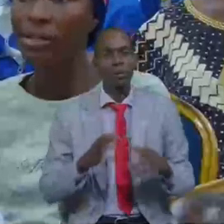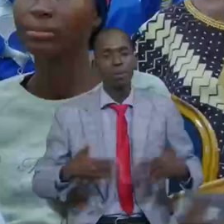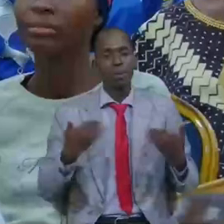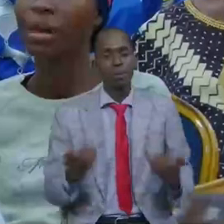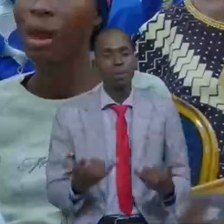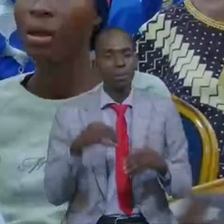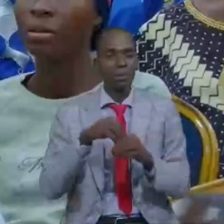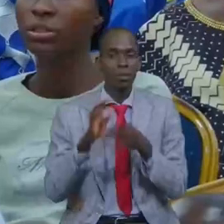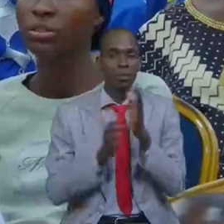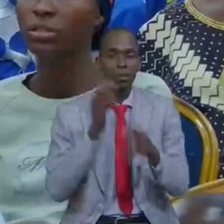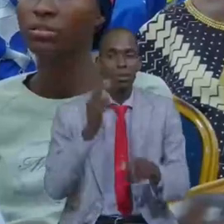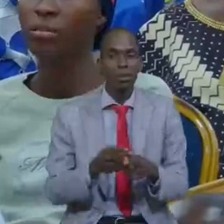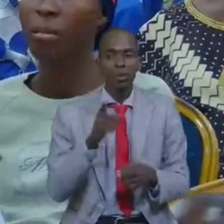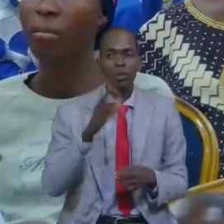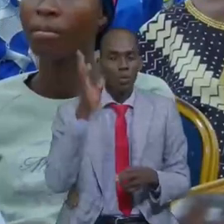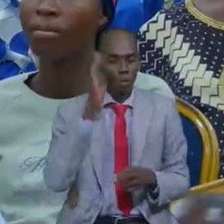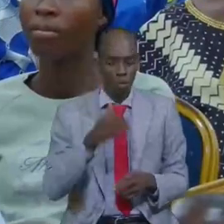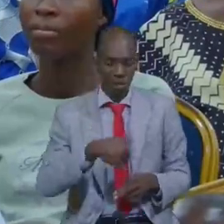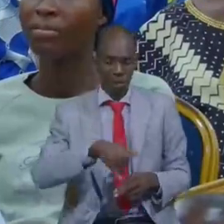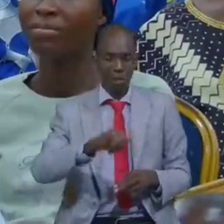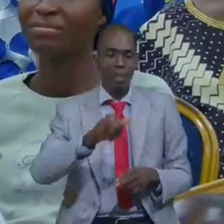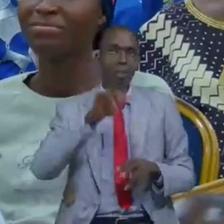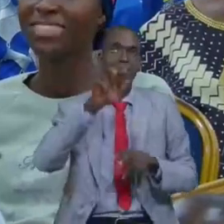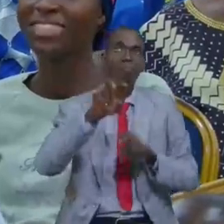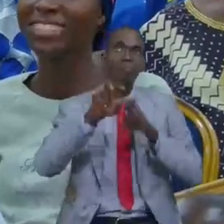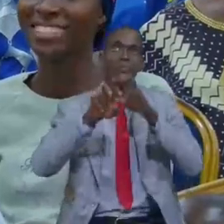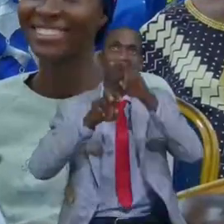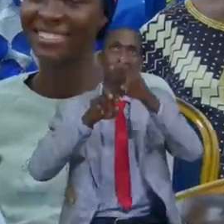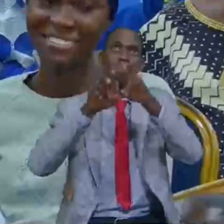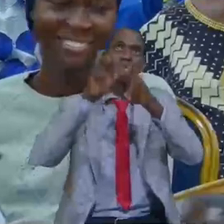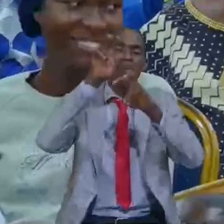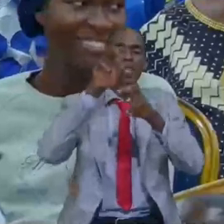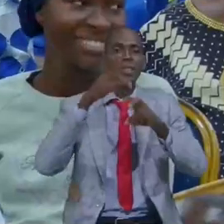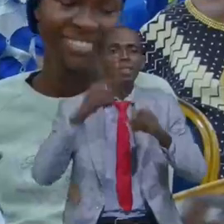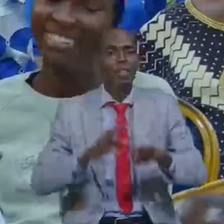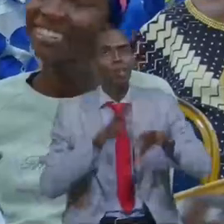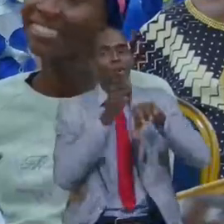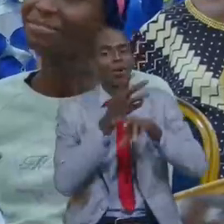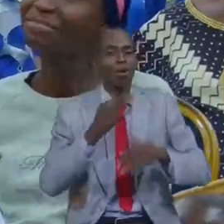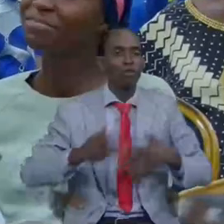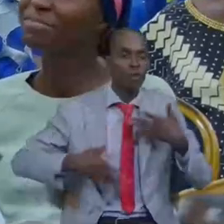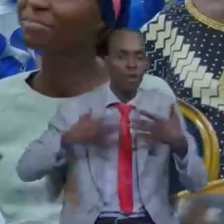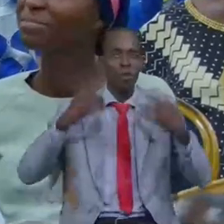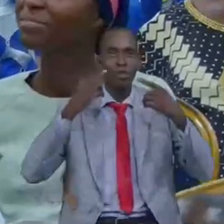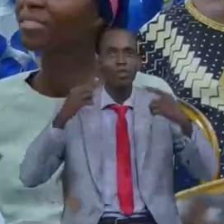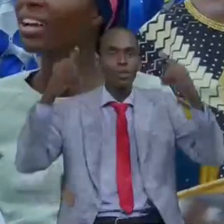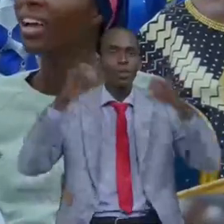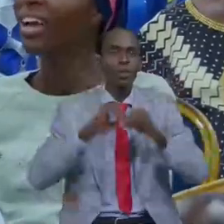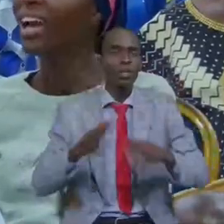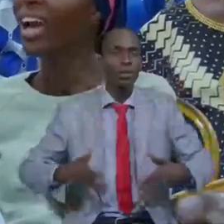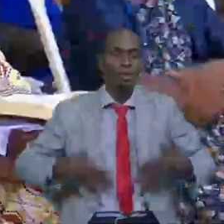Tu vas encore gravir les montagnes de joie, de bonheur et de succès dans ta vie au nom de